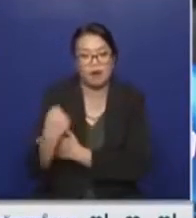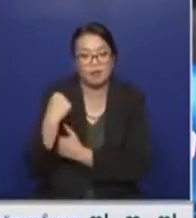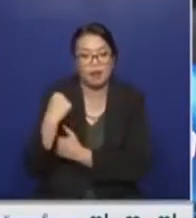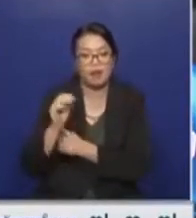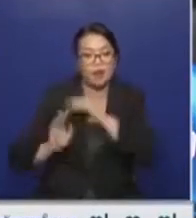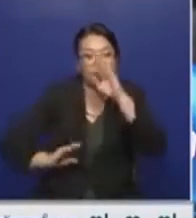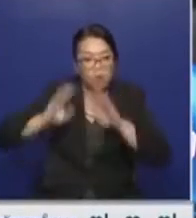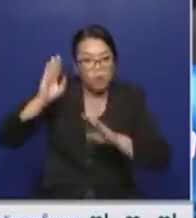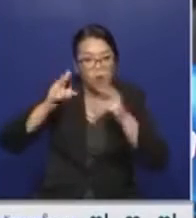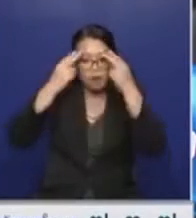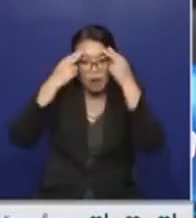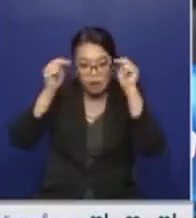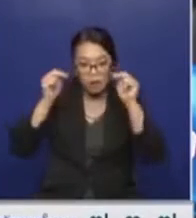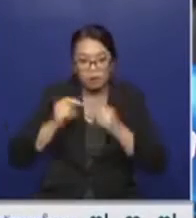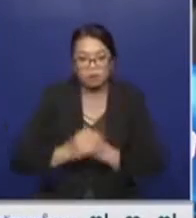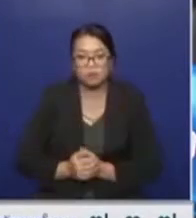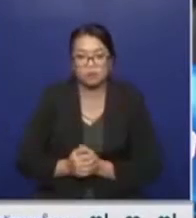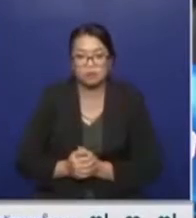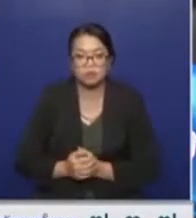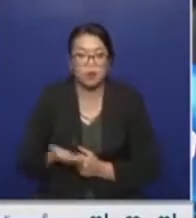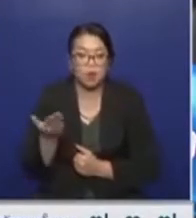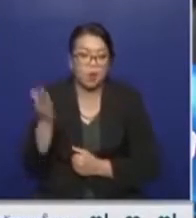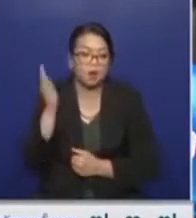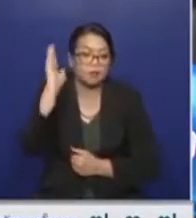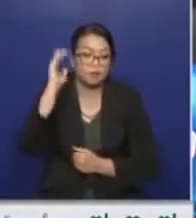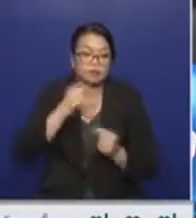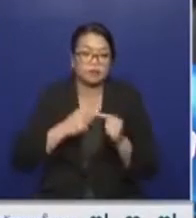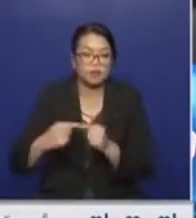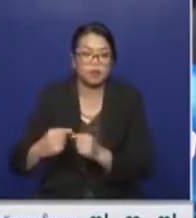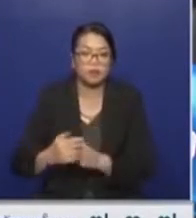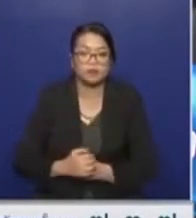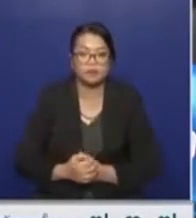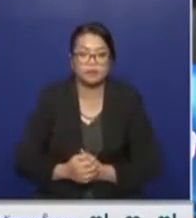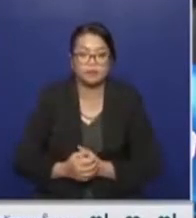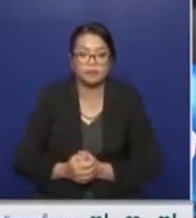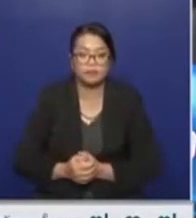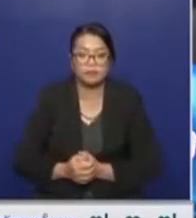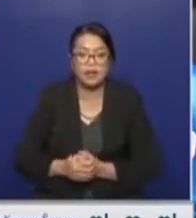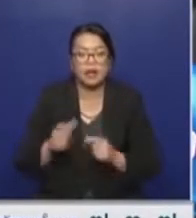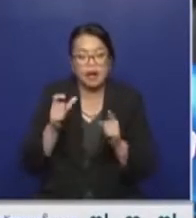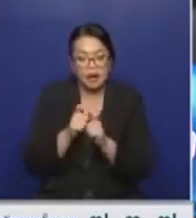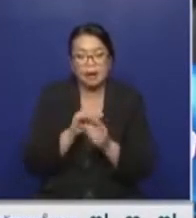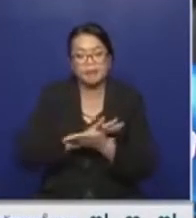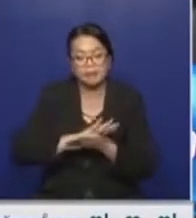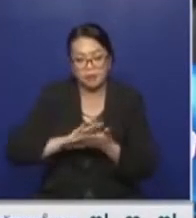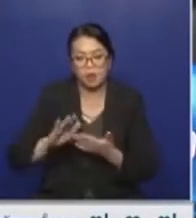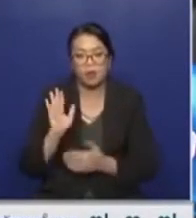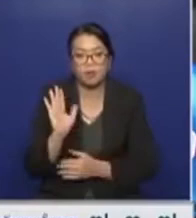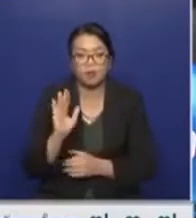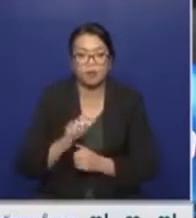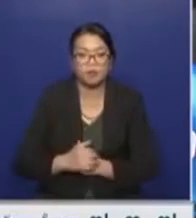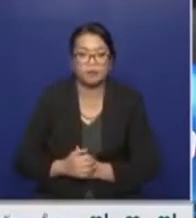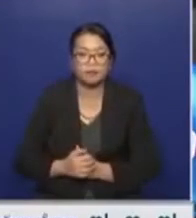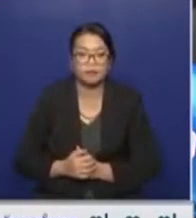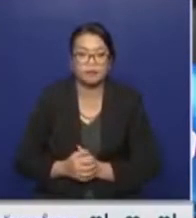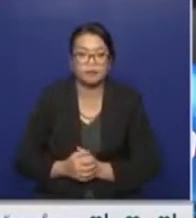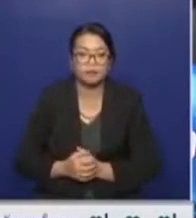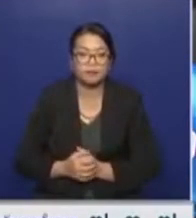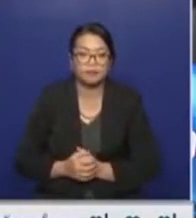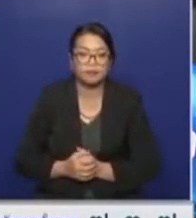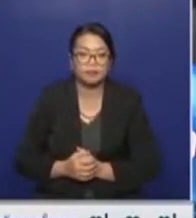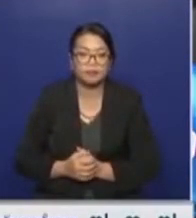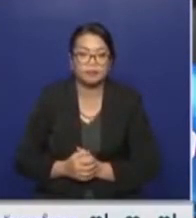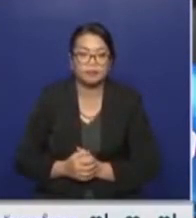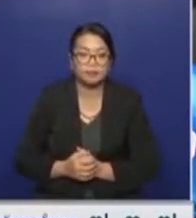ายกรัฐมนตรีนะคะขออภิปรายต่อนะคะ อภิปรายได้หนูใช้คำให้เหมาะสมก็แล้วกันนะครับได้ครับ จุดเริ่ม